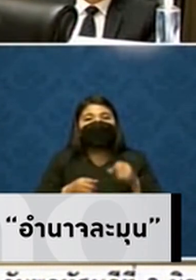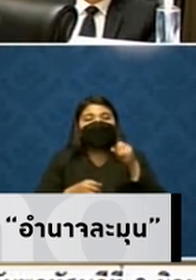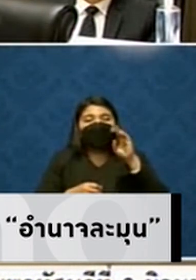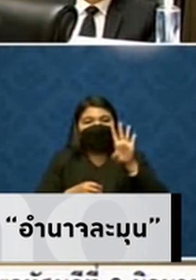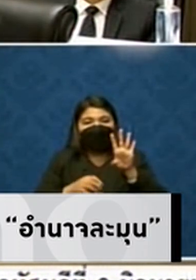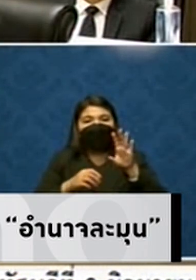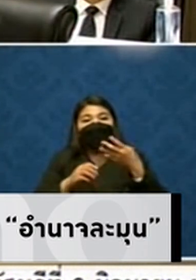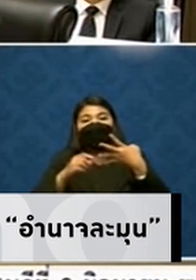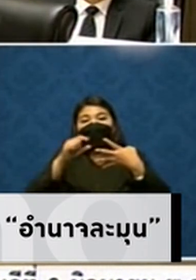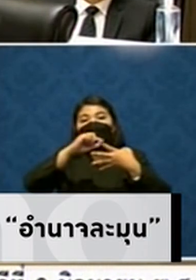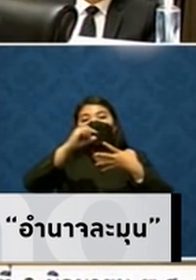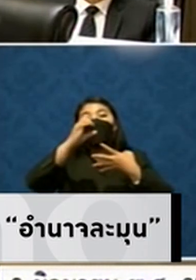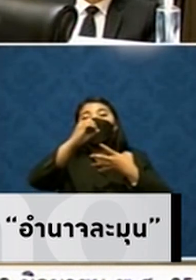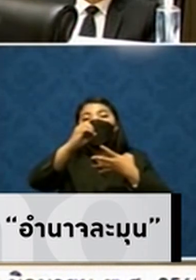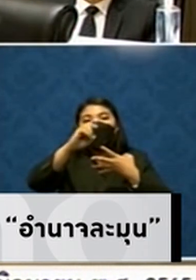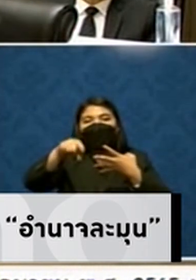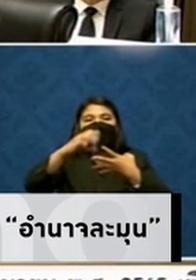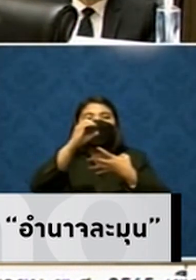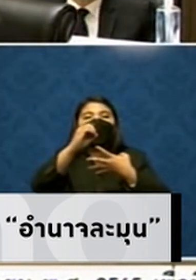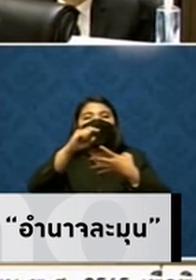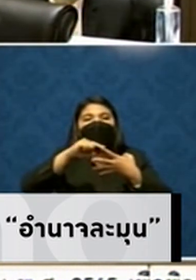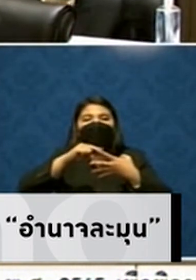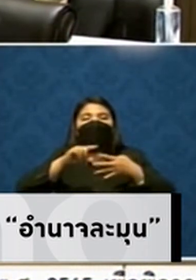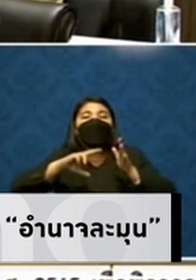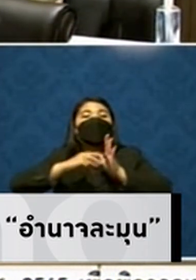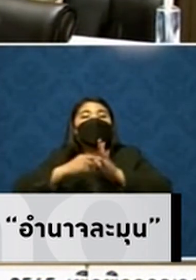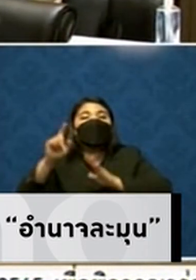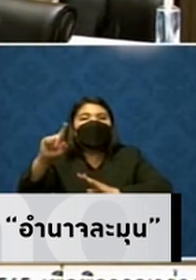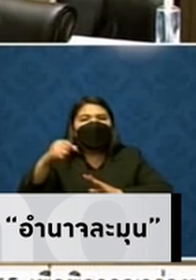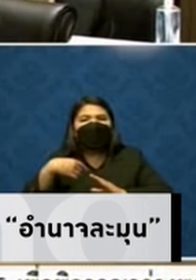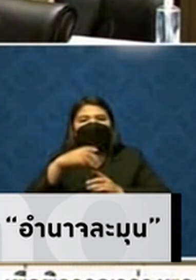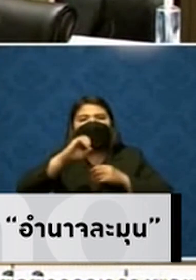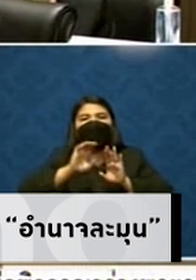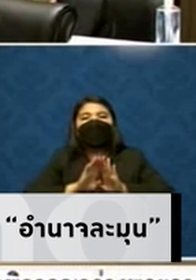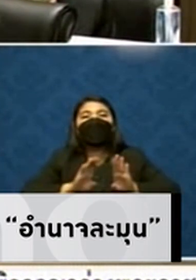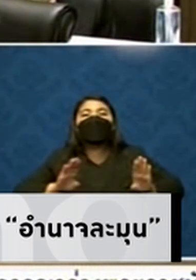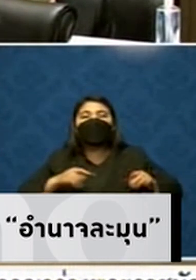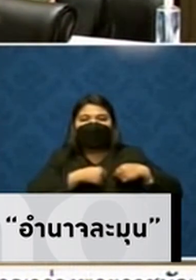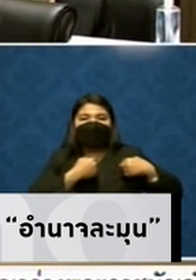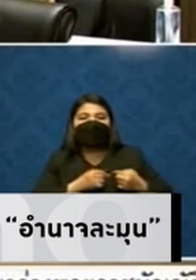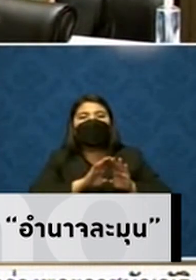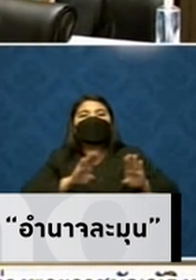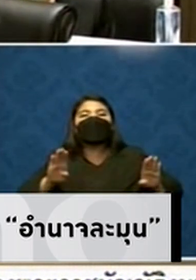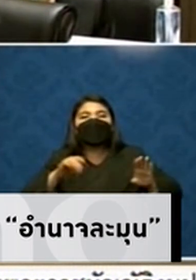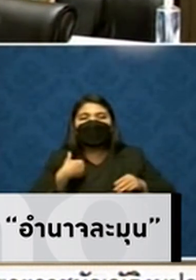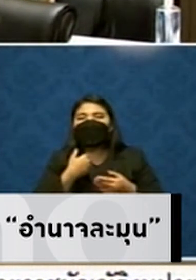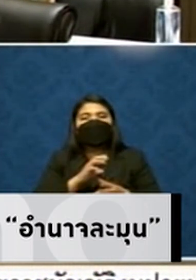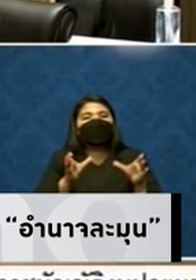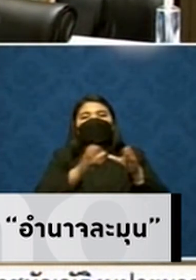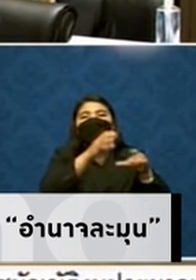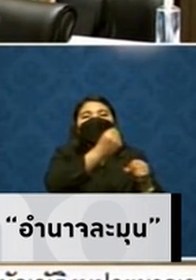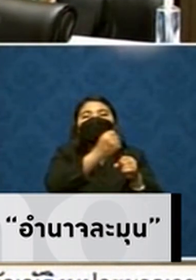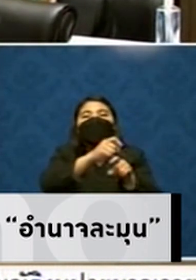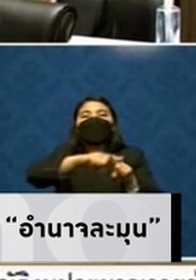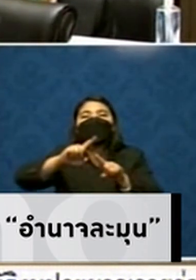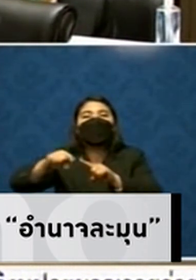ก็มีในแผนพัฒนาเศรษฐกิจแห่งชาติฉบับที่11และ12เมื่อปี2555ยุทธศาสตร์ชาติ20ปีก็เขียนไว้แต่กลับไม่มีอะไรเปลี่ยนแ